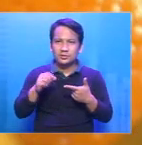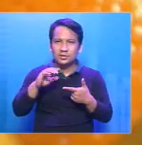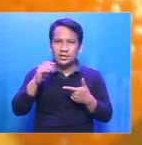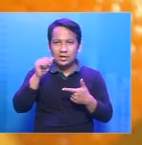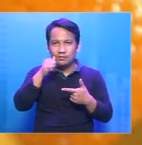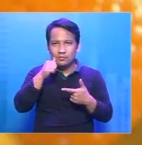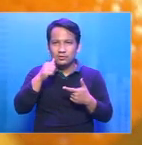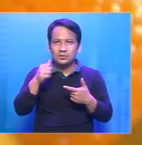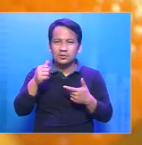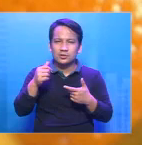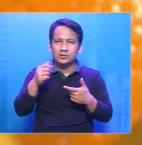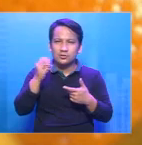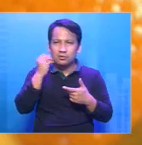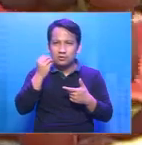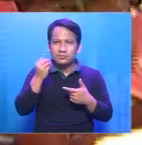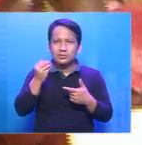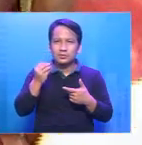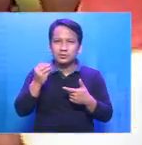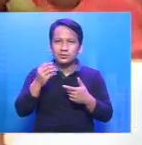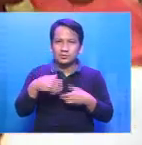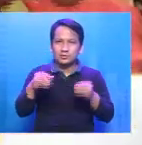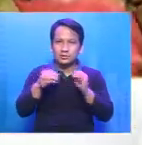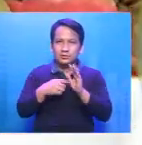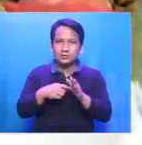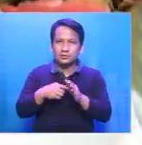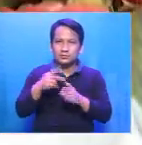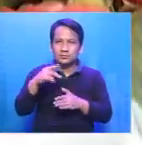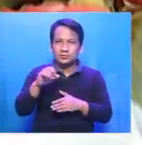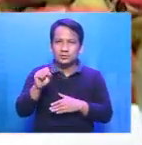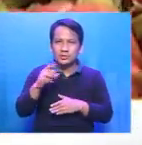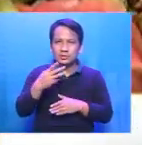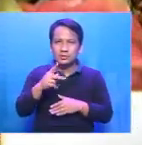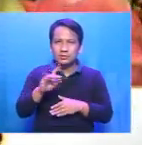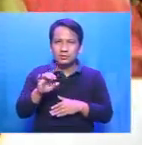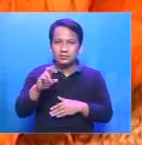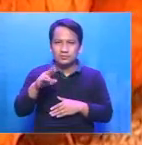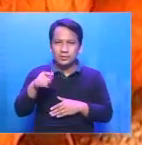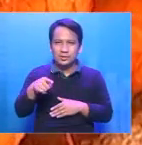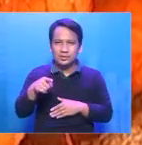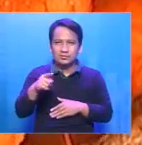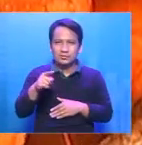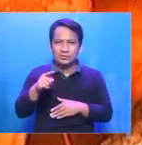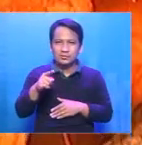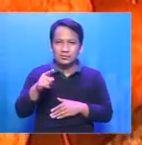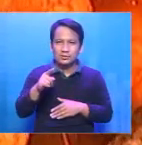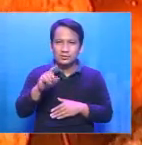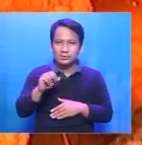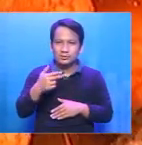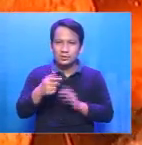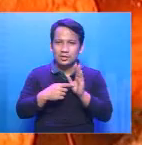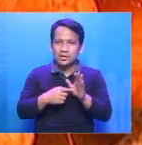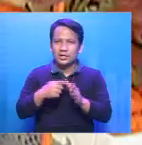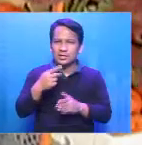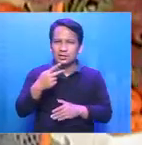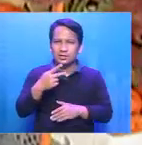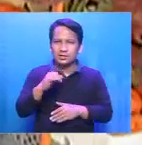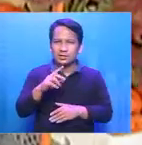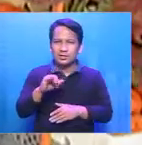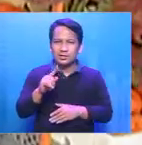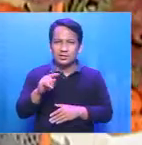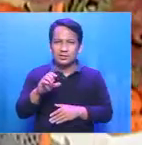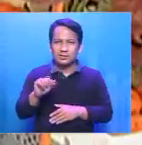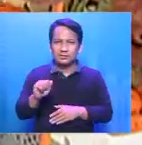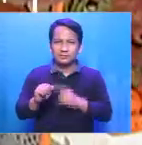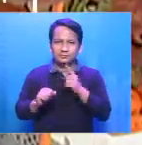apple, pongkan, ubas, dragon fruit, persimmon, kiwi, peras, suha, longgan at kiat-kiat. Pero sabi